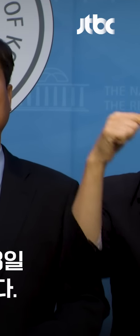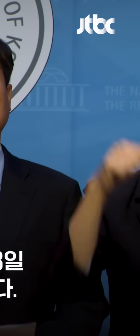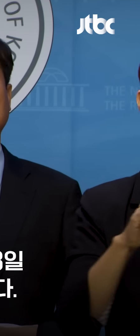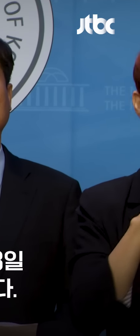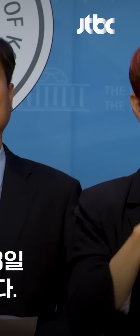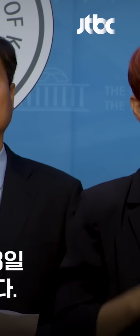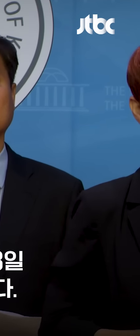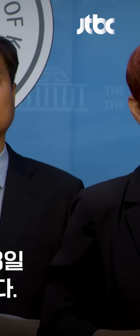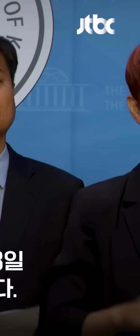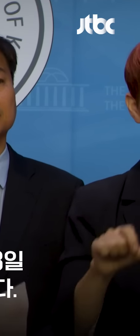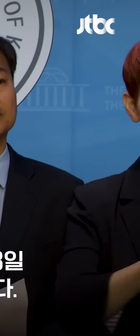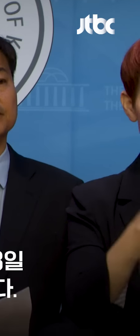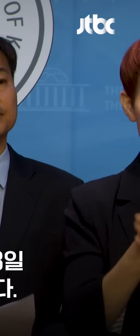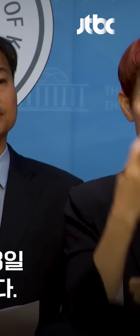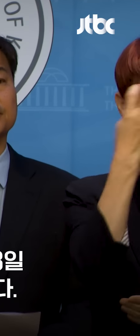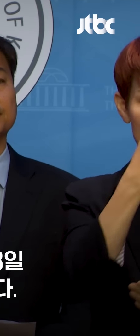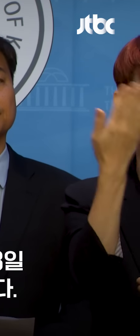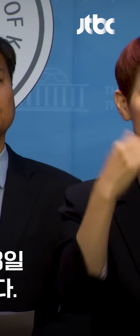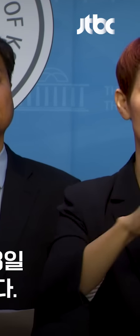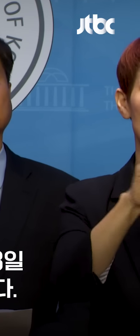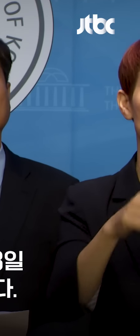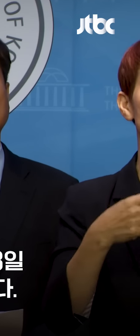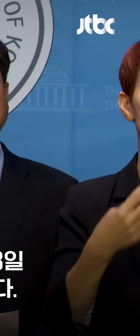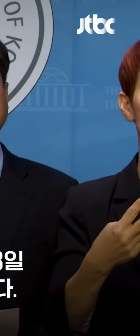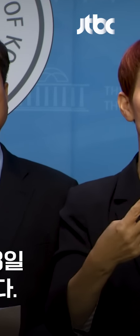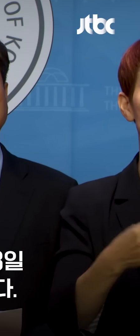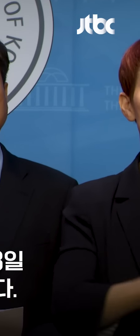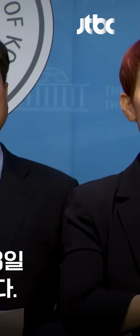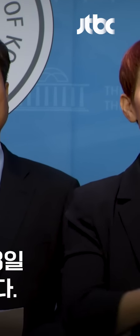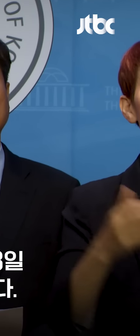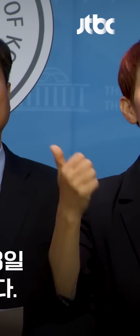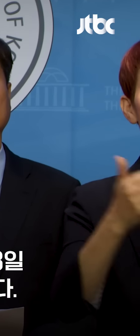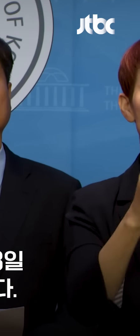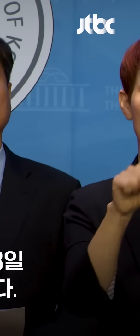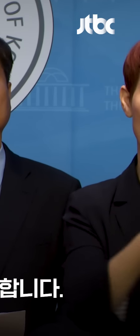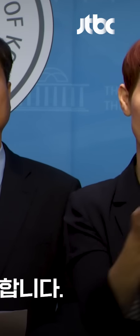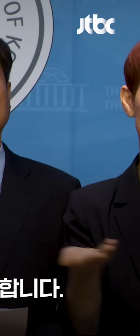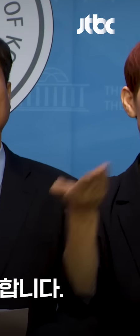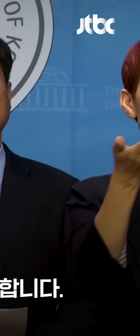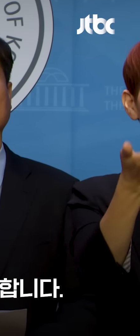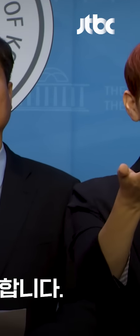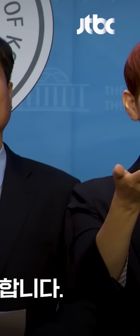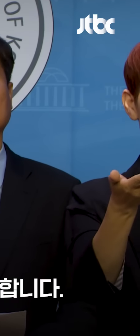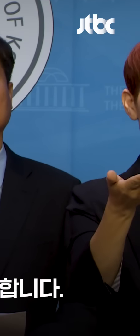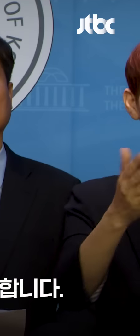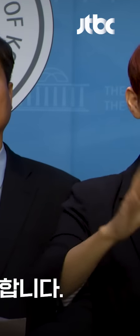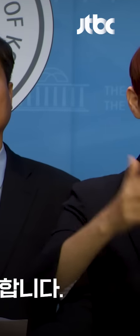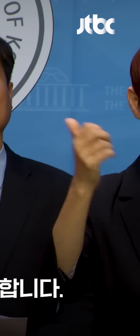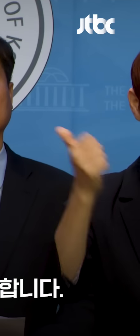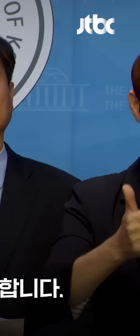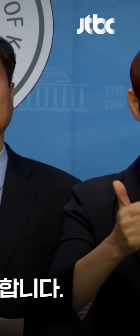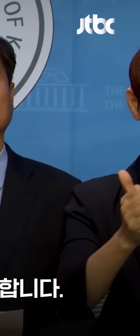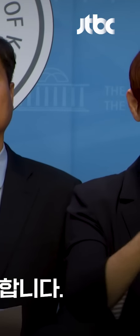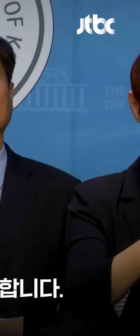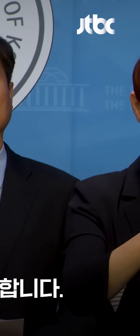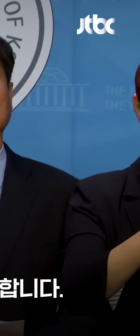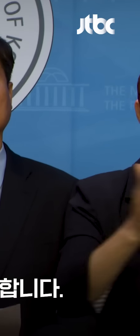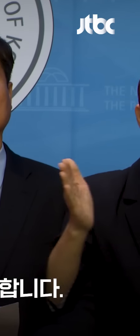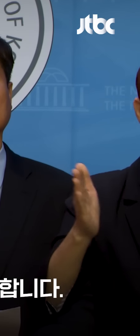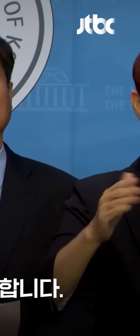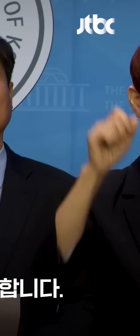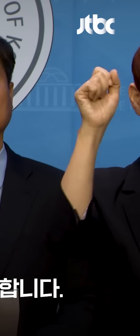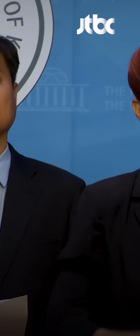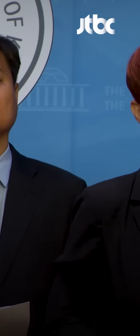최상병 특검법이 지난 4월 3일 국회 본회의에 자동 부의되어 있습니다. 딱 한 번만 국회 본회의를 지금 열면